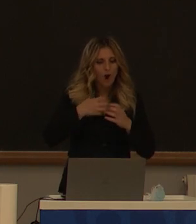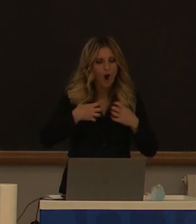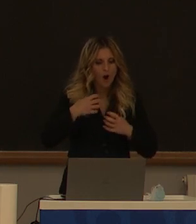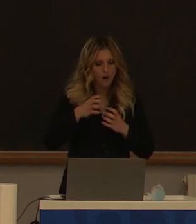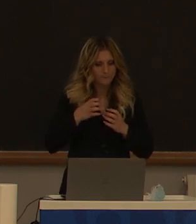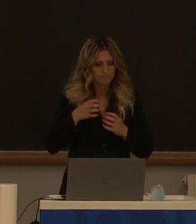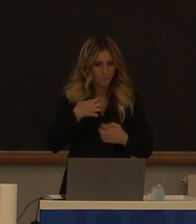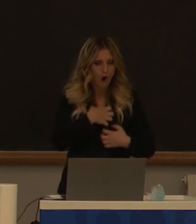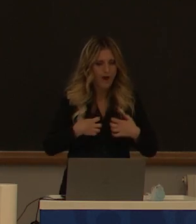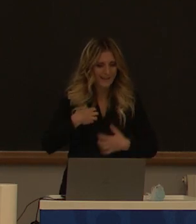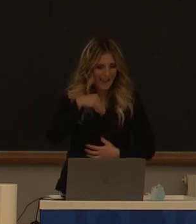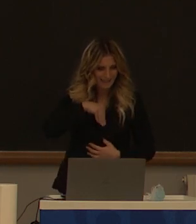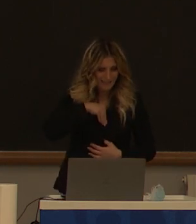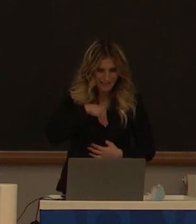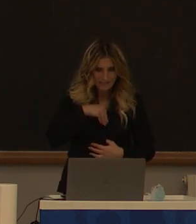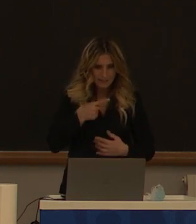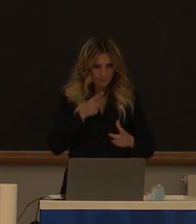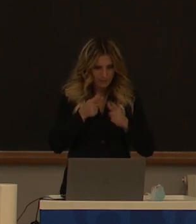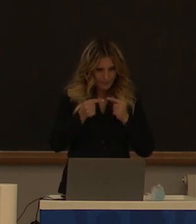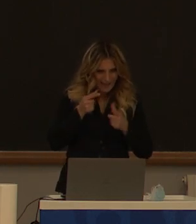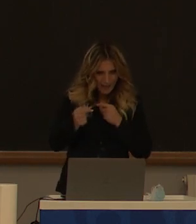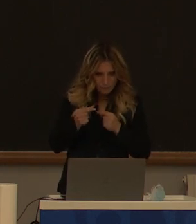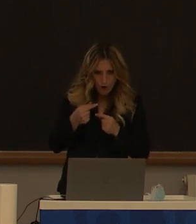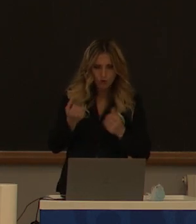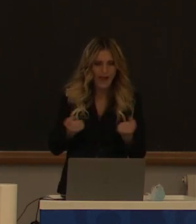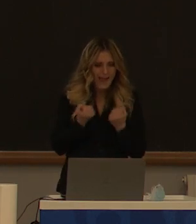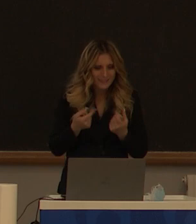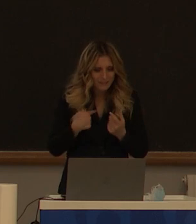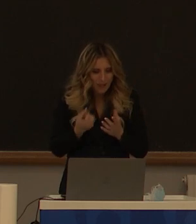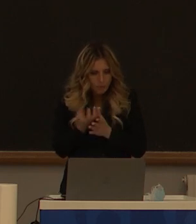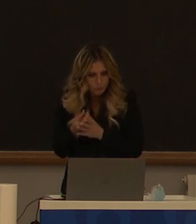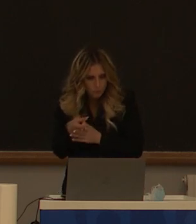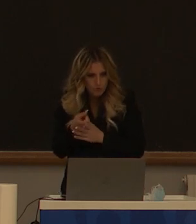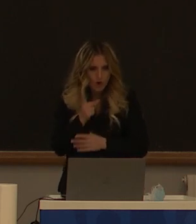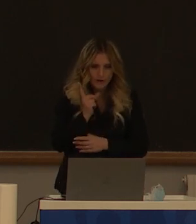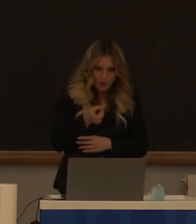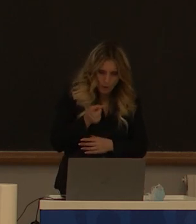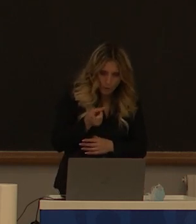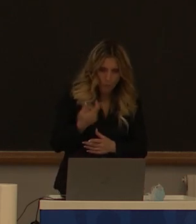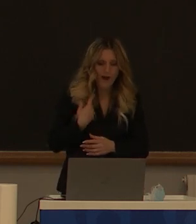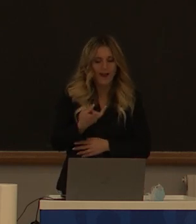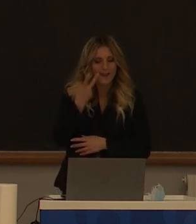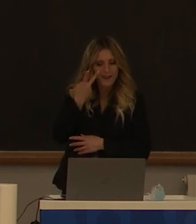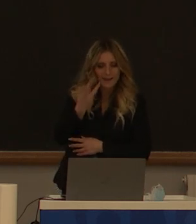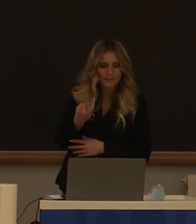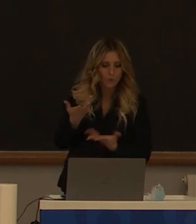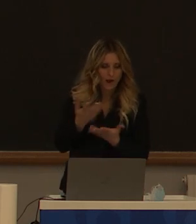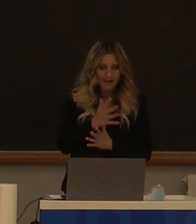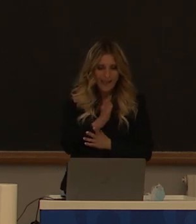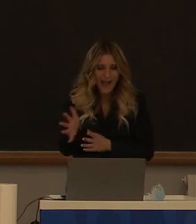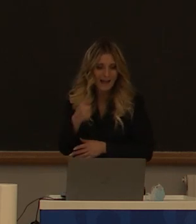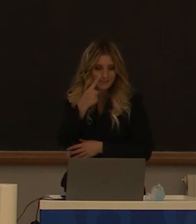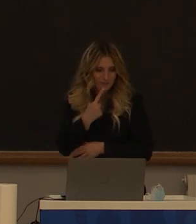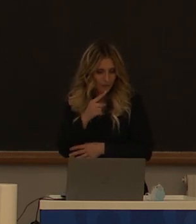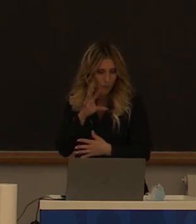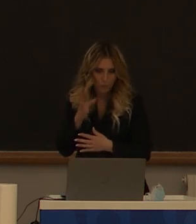rapporti tra loro, o anche nell'utilizzo di attività produttive, almeno come indicazione per quanto riguarda altre